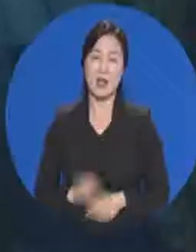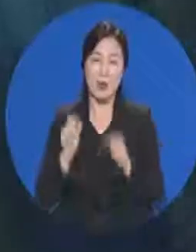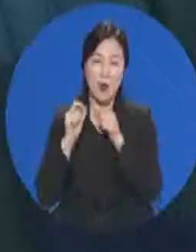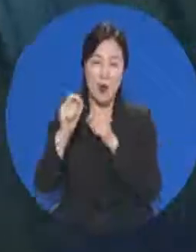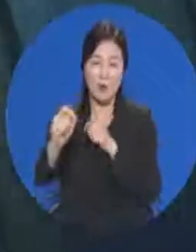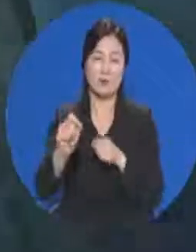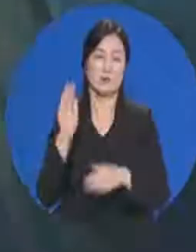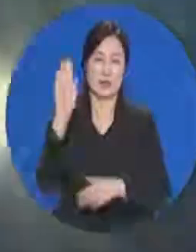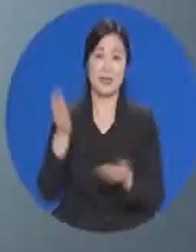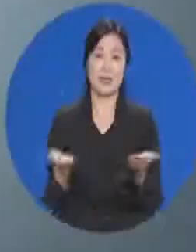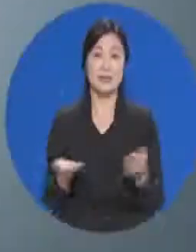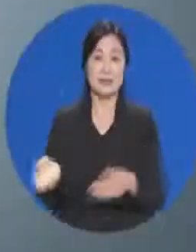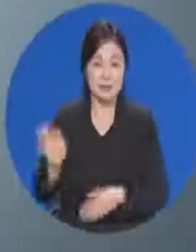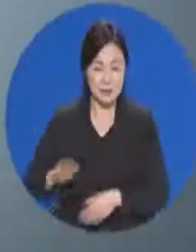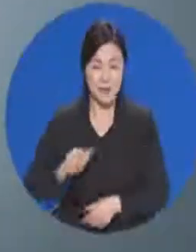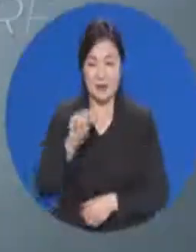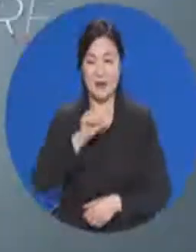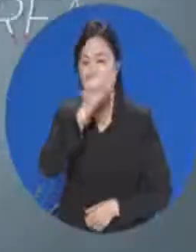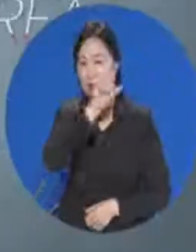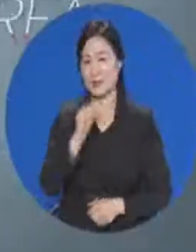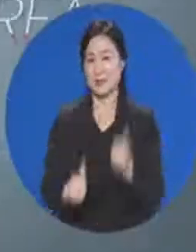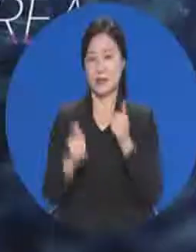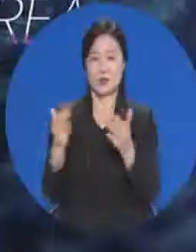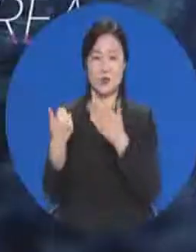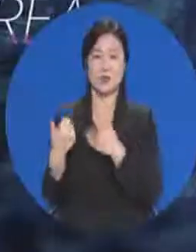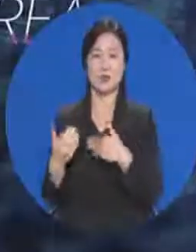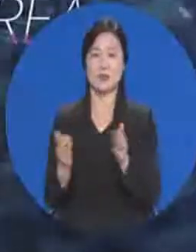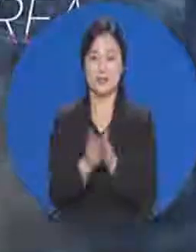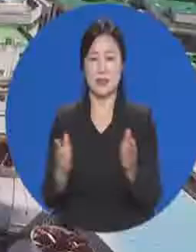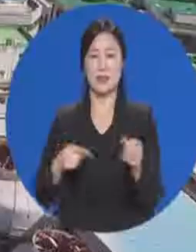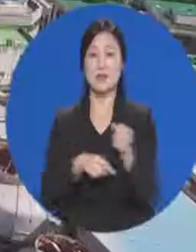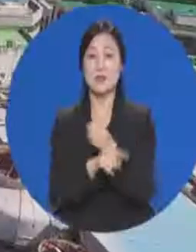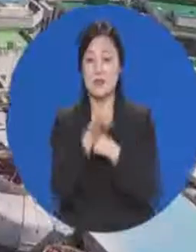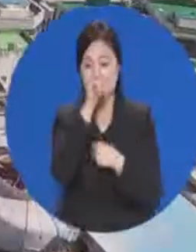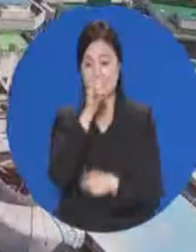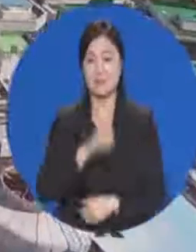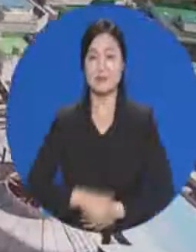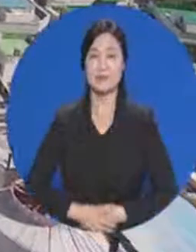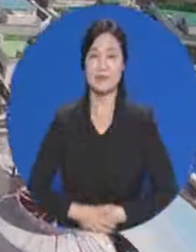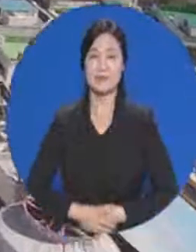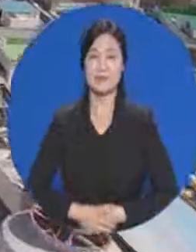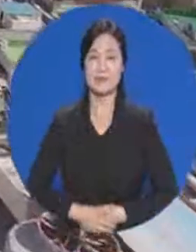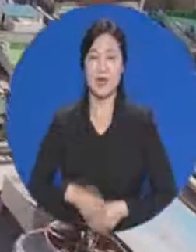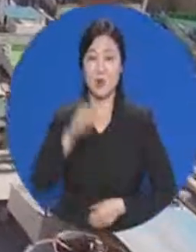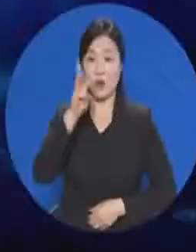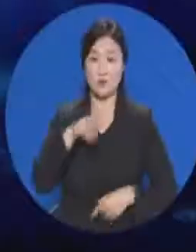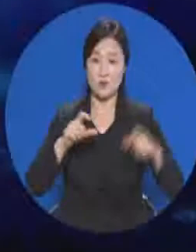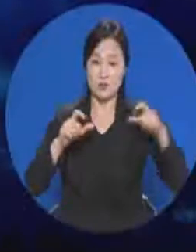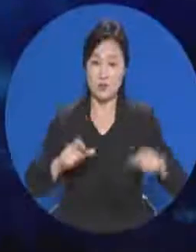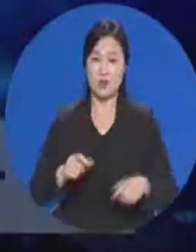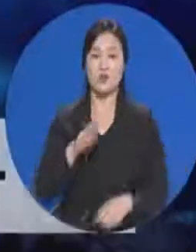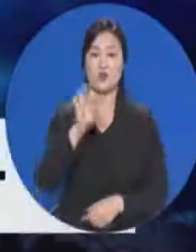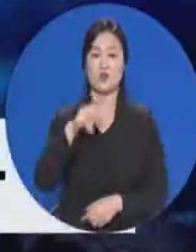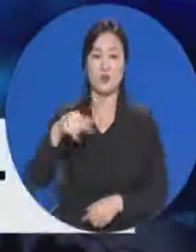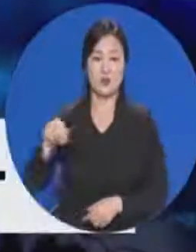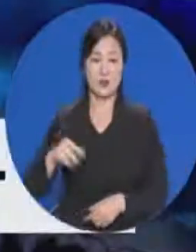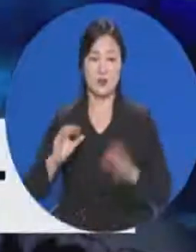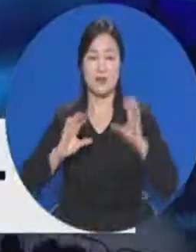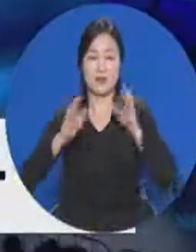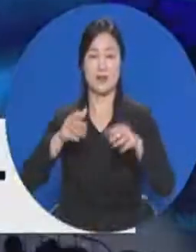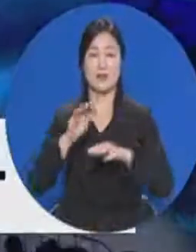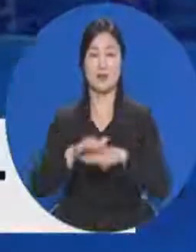미래의 일인데도 아시안게임 유치에 나선 데는 몇 가지 배경과 이유가 있습니다. 광주는 유니버시아드와